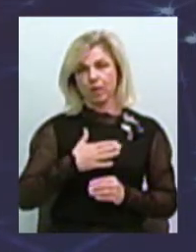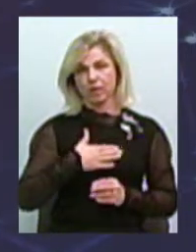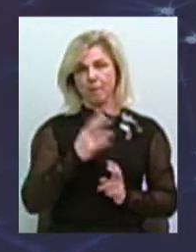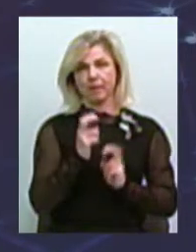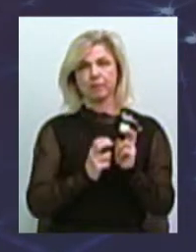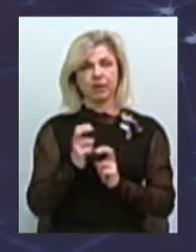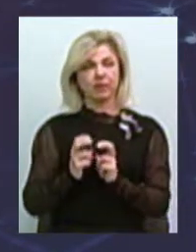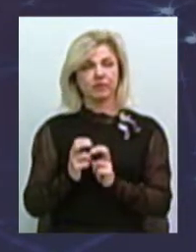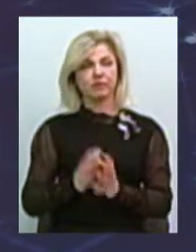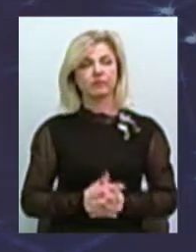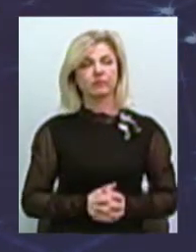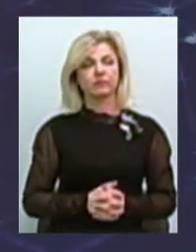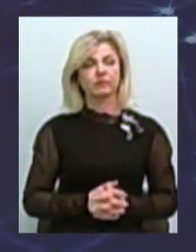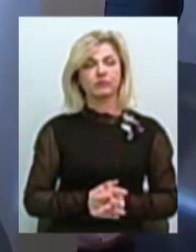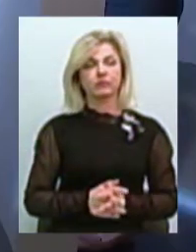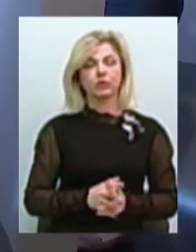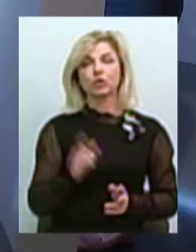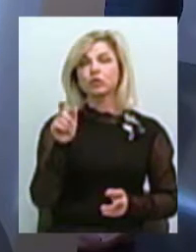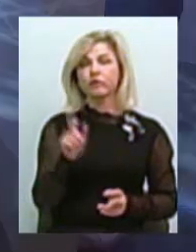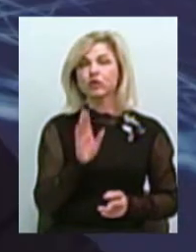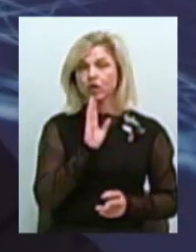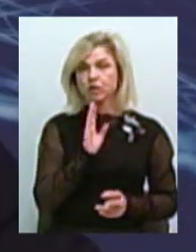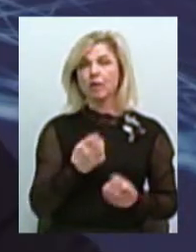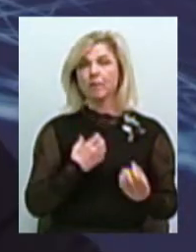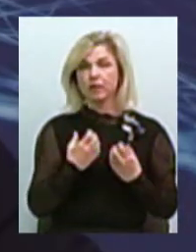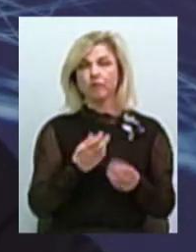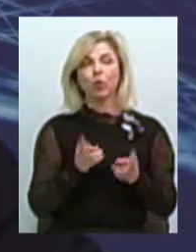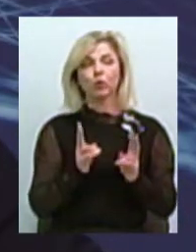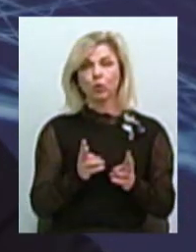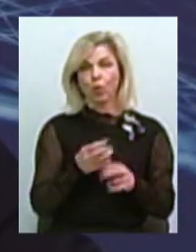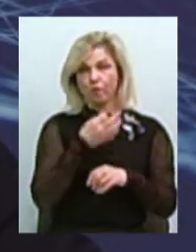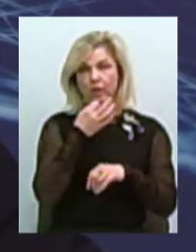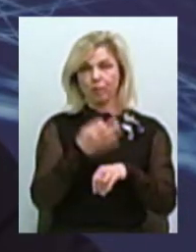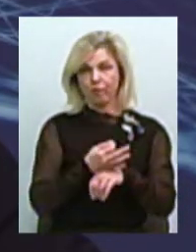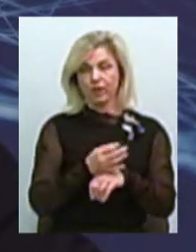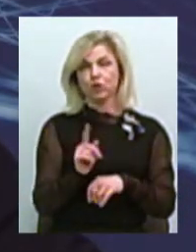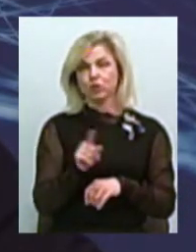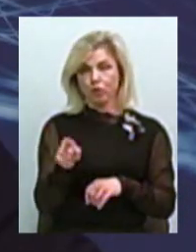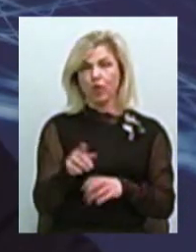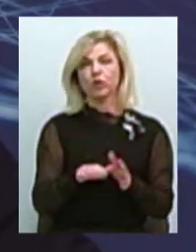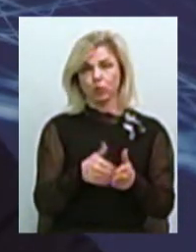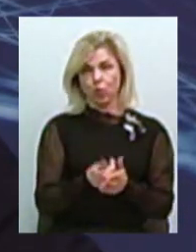підприємства. Глядачку турбує, хто відповість за те, що вона досі